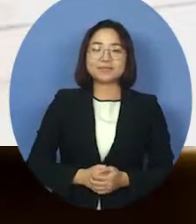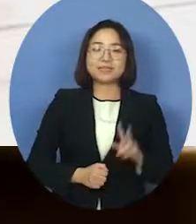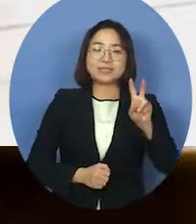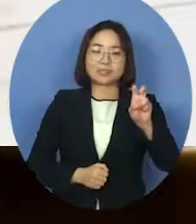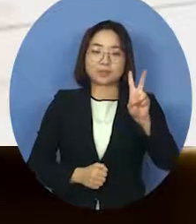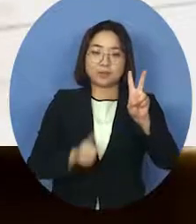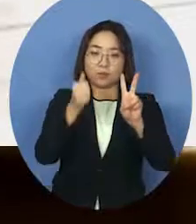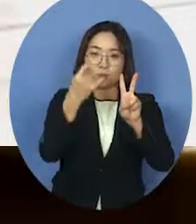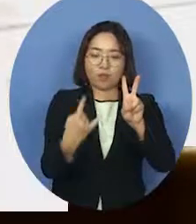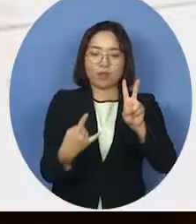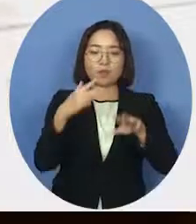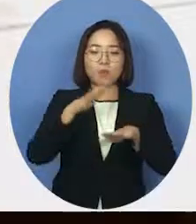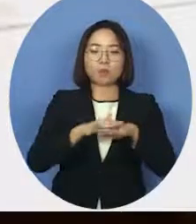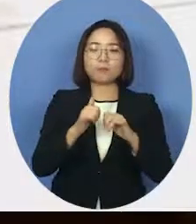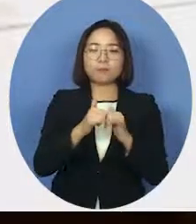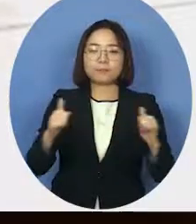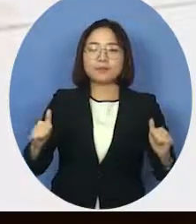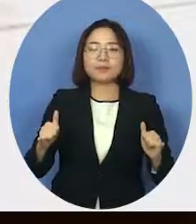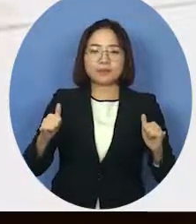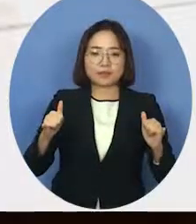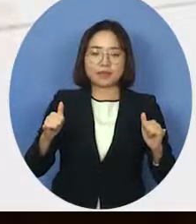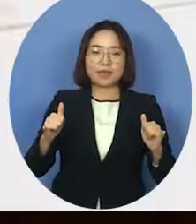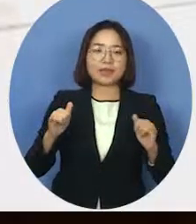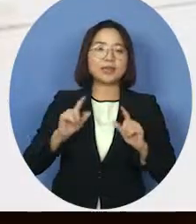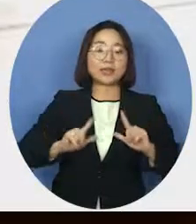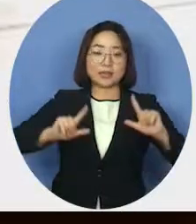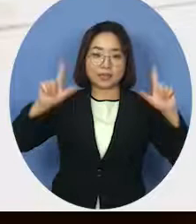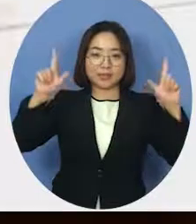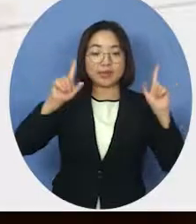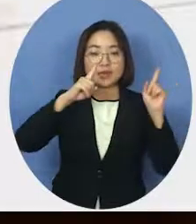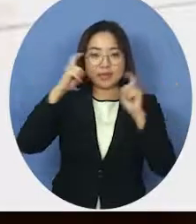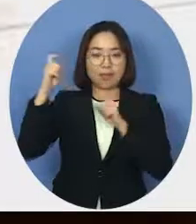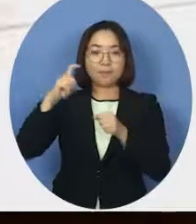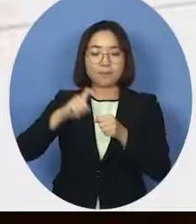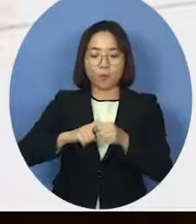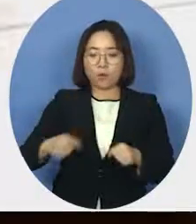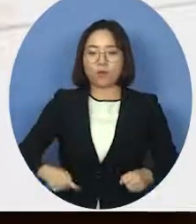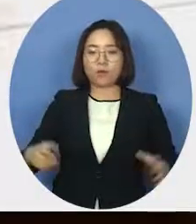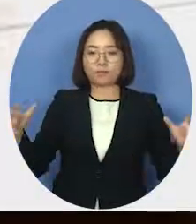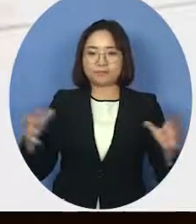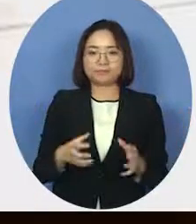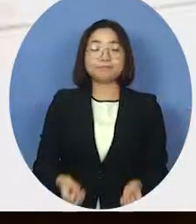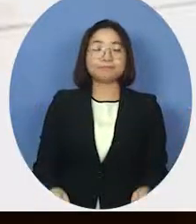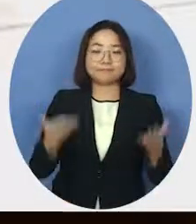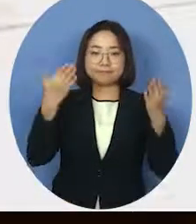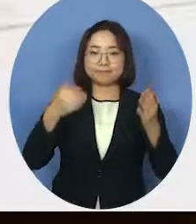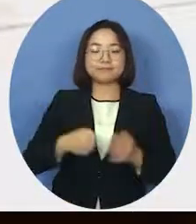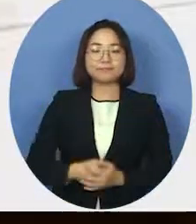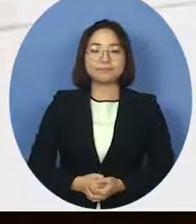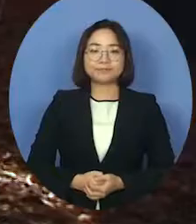제22회 농업인의 날을 기념하기 위한 2017 공주시 농업인의 날 화합 한바탕이 펼쳐졌습니다.